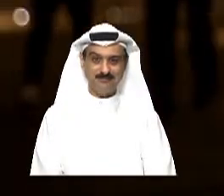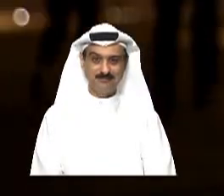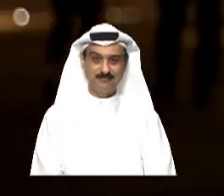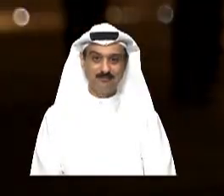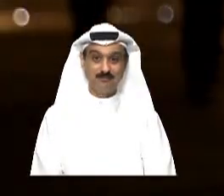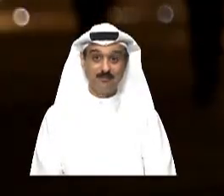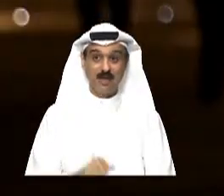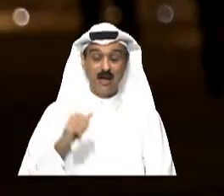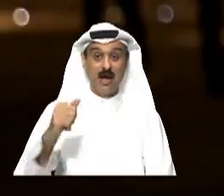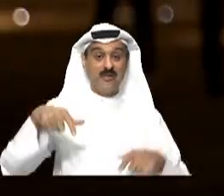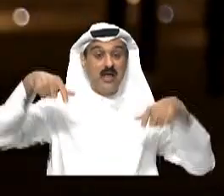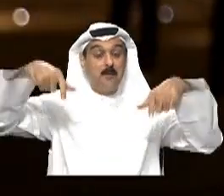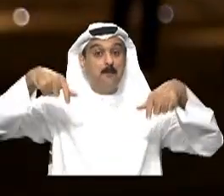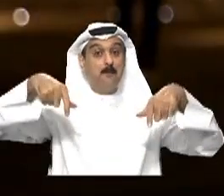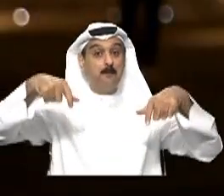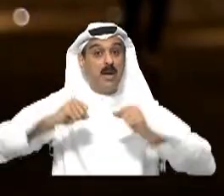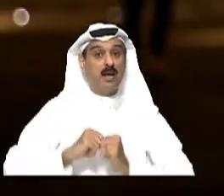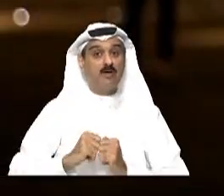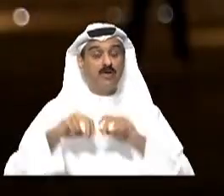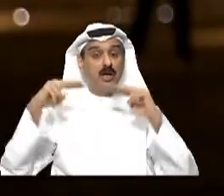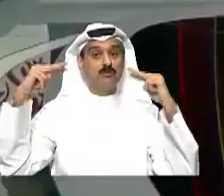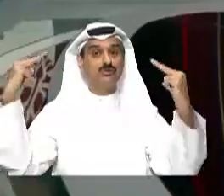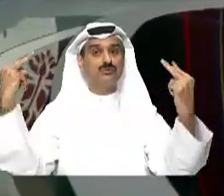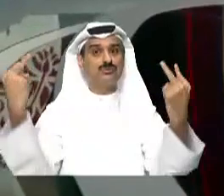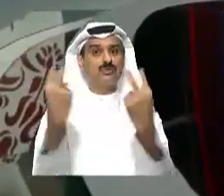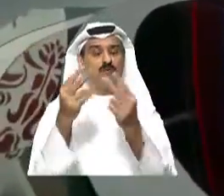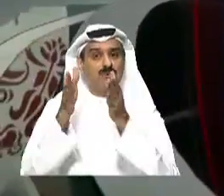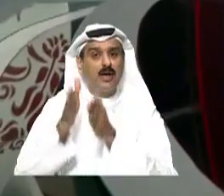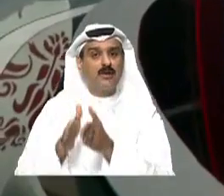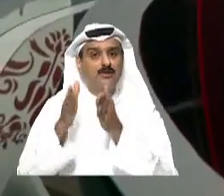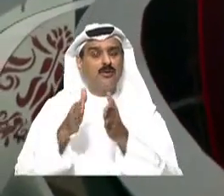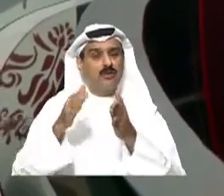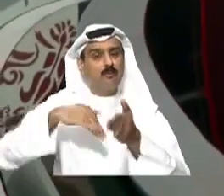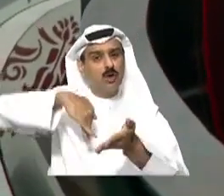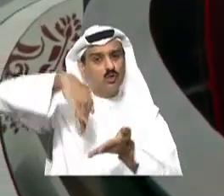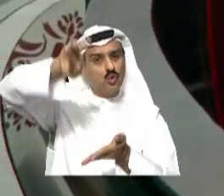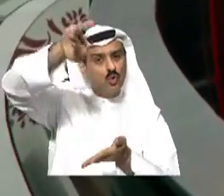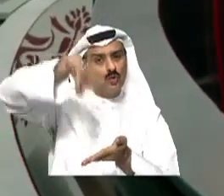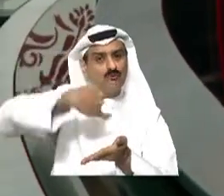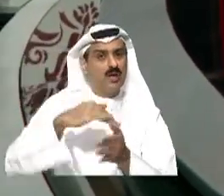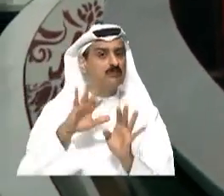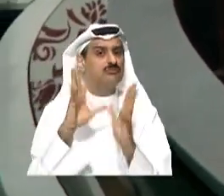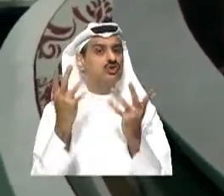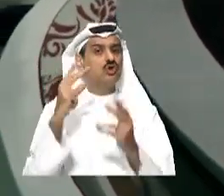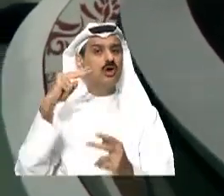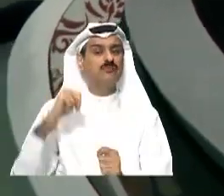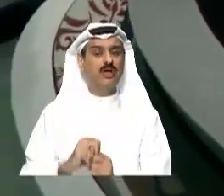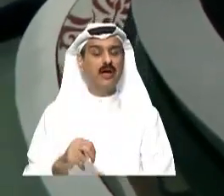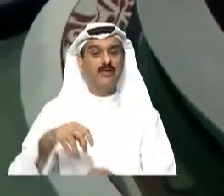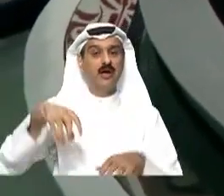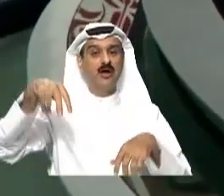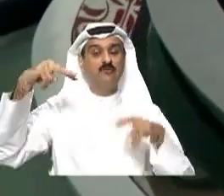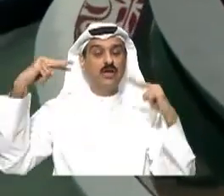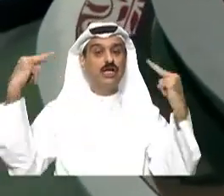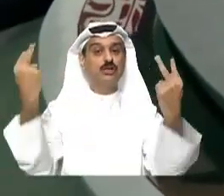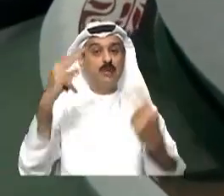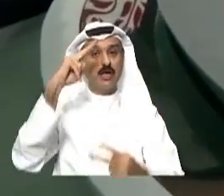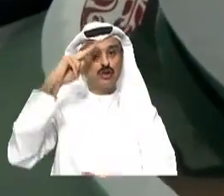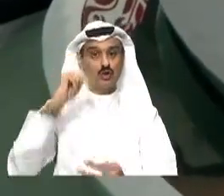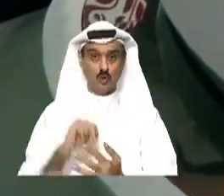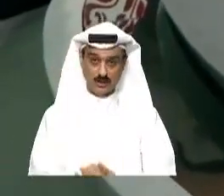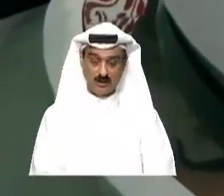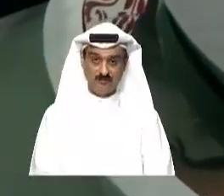استقطب 80 ألف، أكيد لو نتكلم عن عملية التنظيم ودخول الجماهير وخروجهم خصوصا الجماهير السعودية اليوم كانت